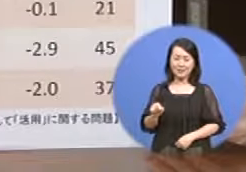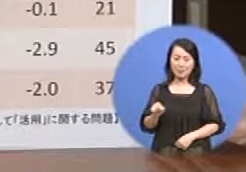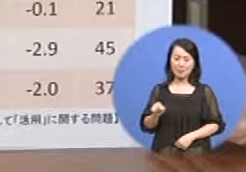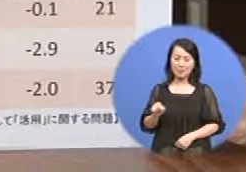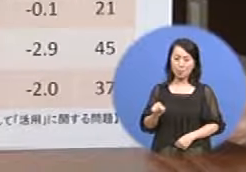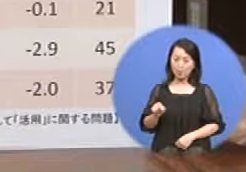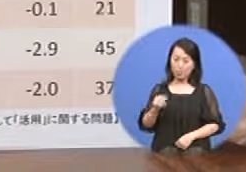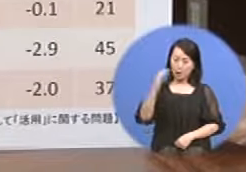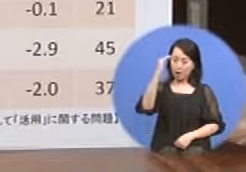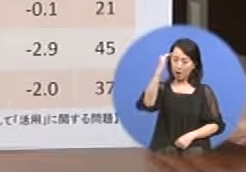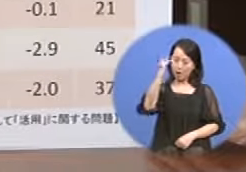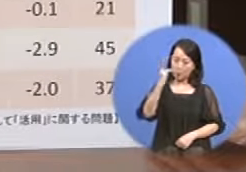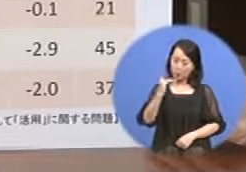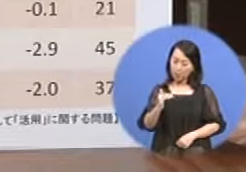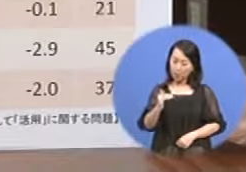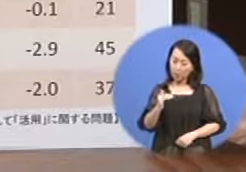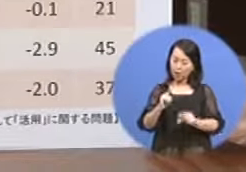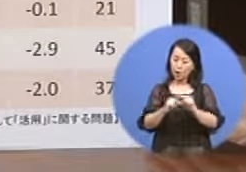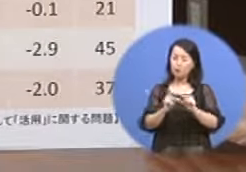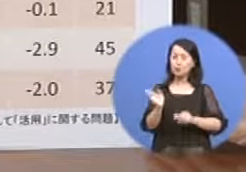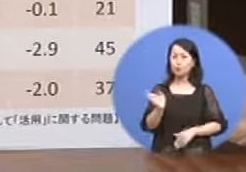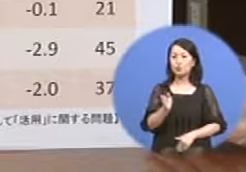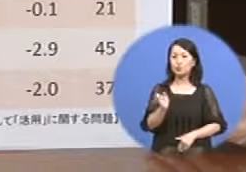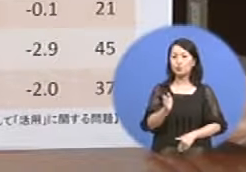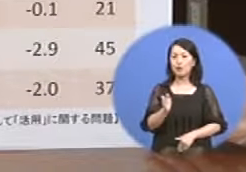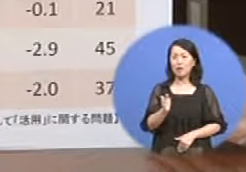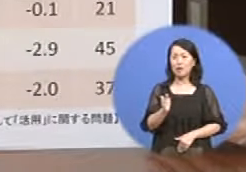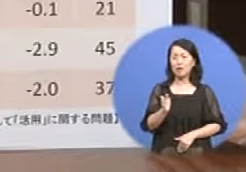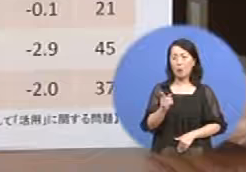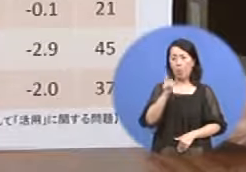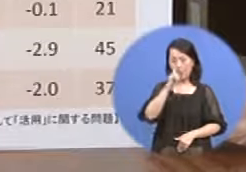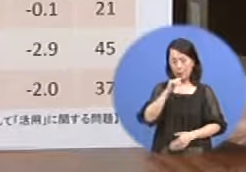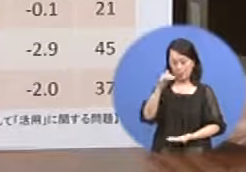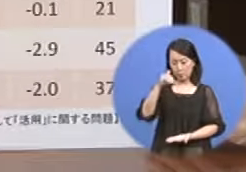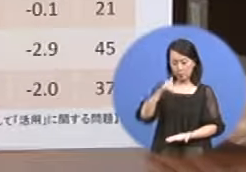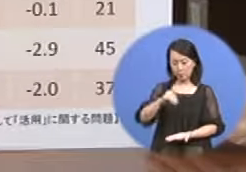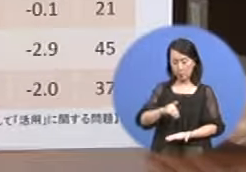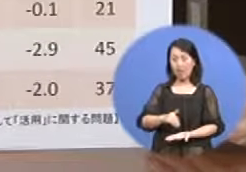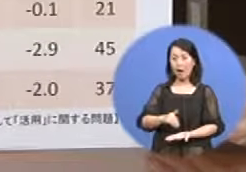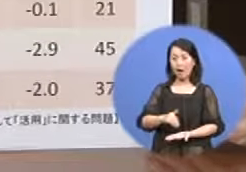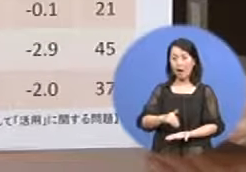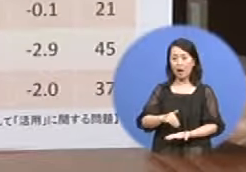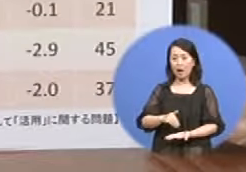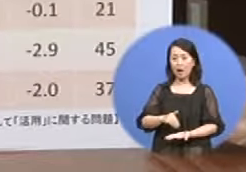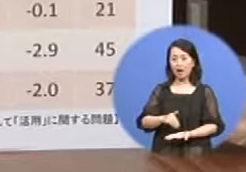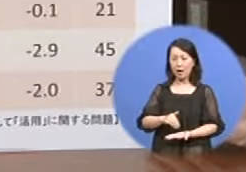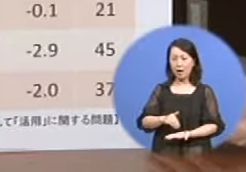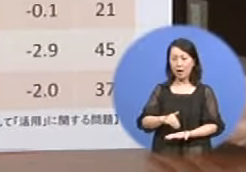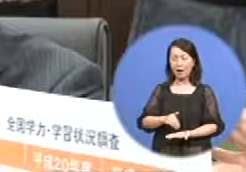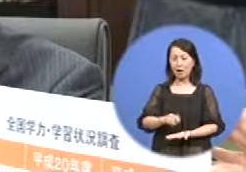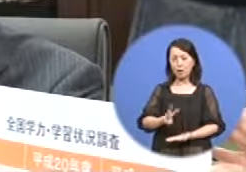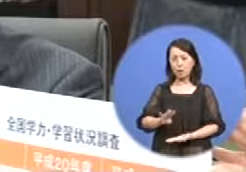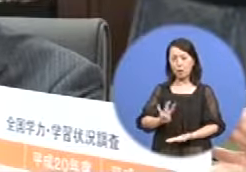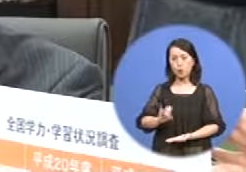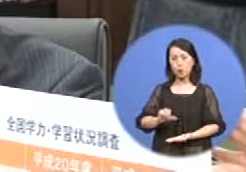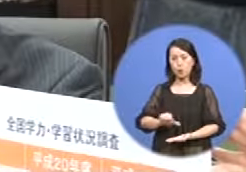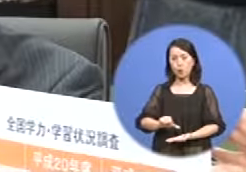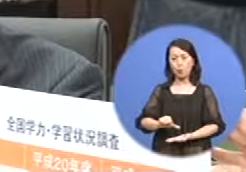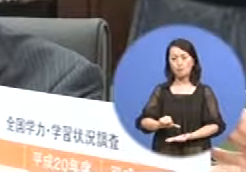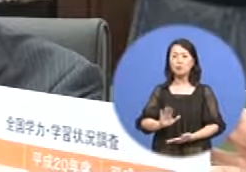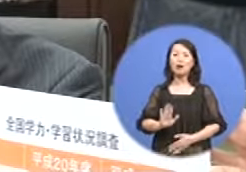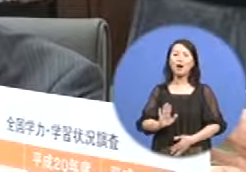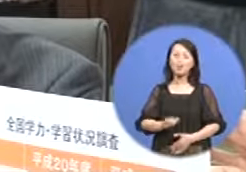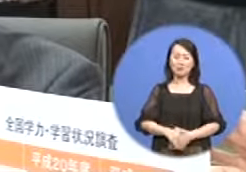いいとこ中頃、悪い方はビリケツに近い 45番っていうのはありますね。 あります